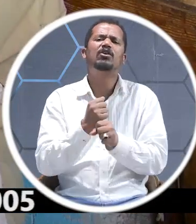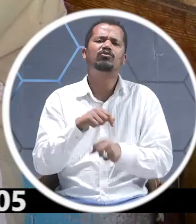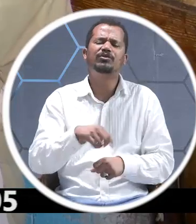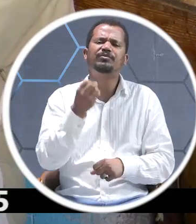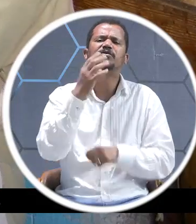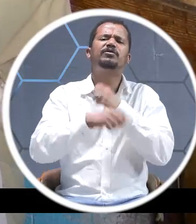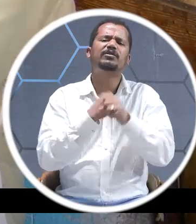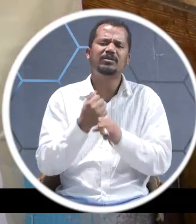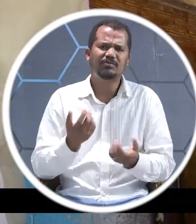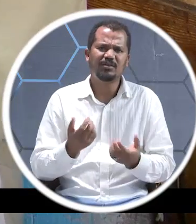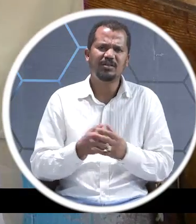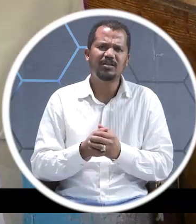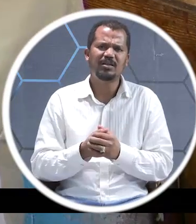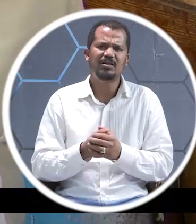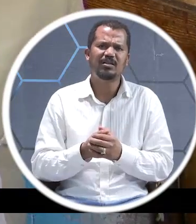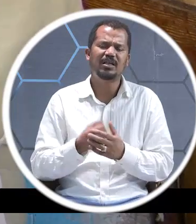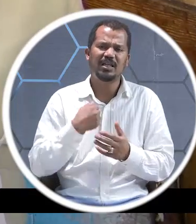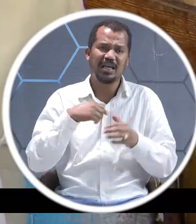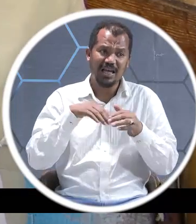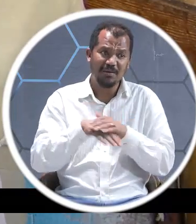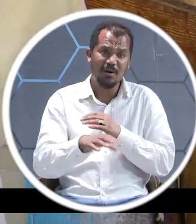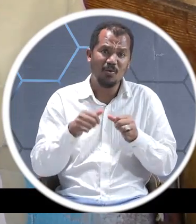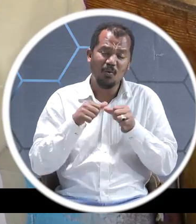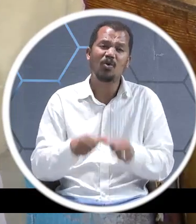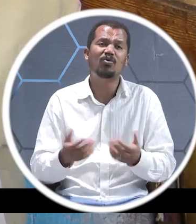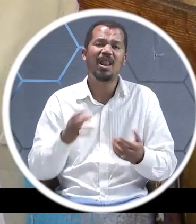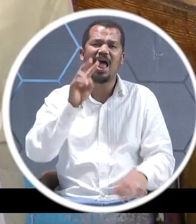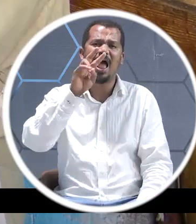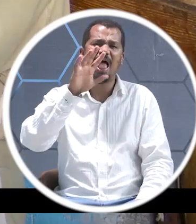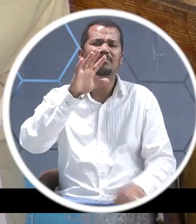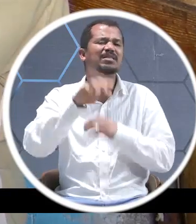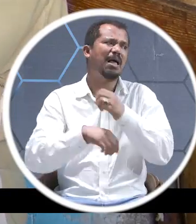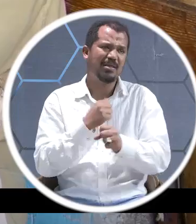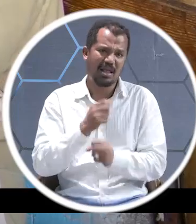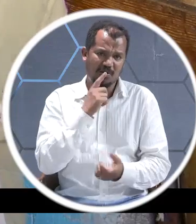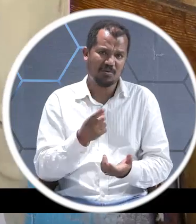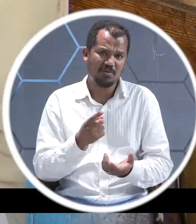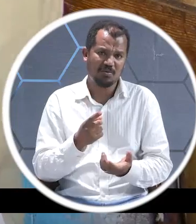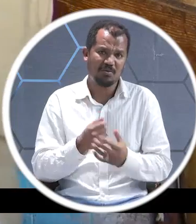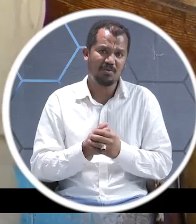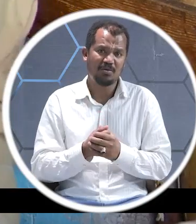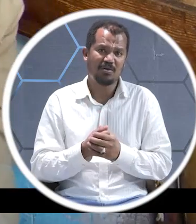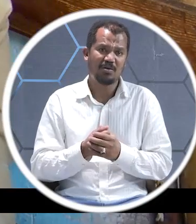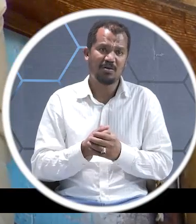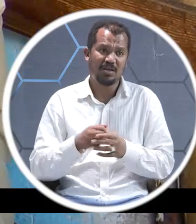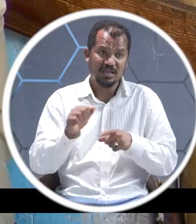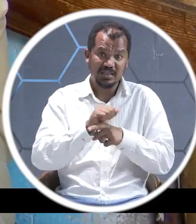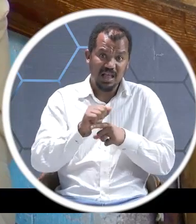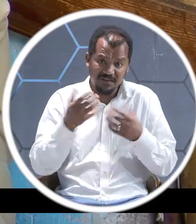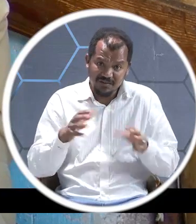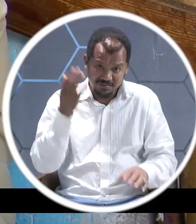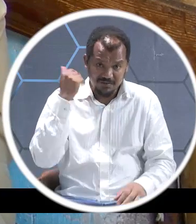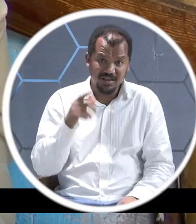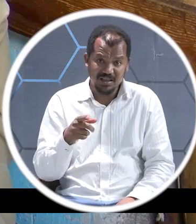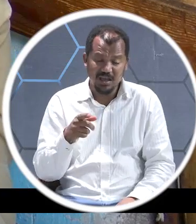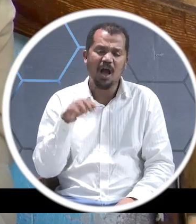ስንት አመት ሆነው ሳሉ ከገቡ? ሳሉ ቆይቷል፣ ወደ 25 አመት ነው። ስልጠና ወስደው ነበር